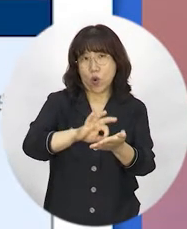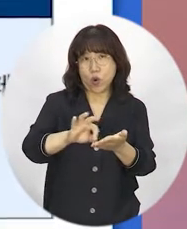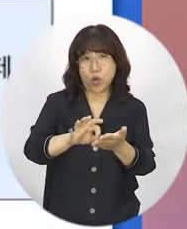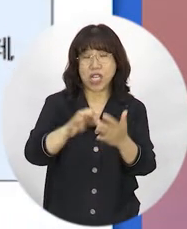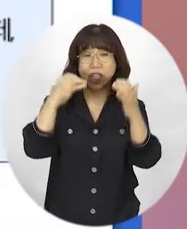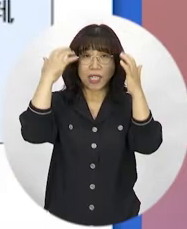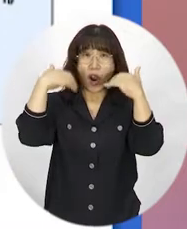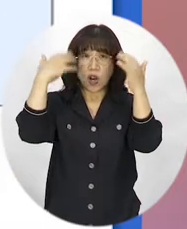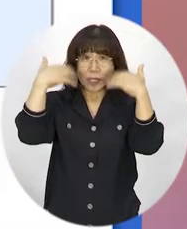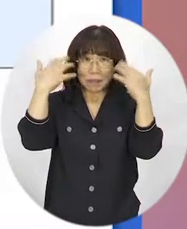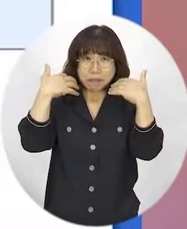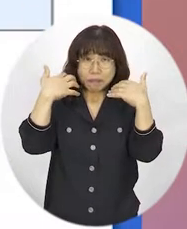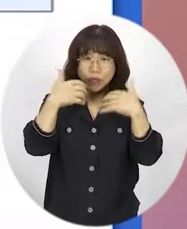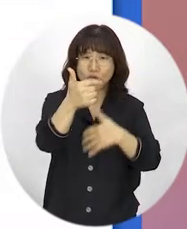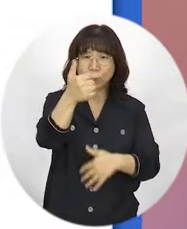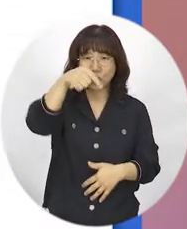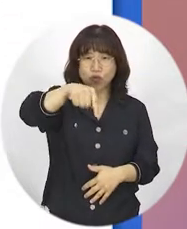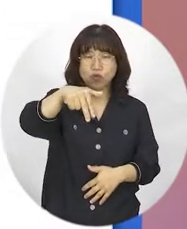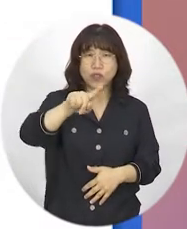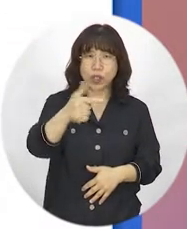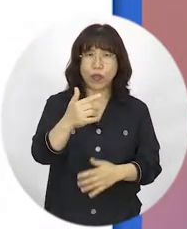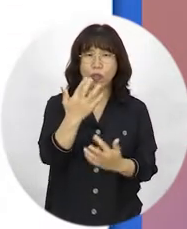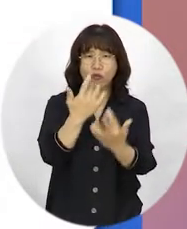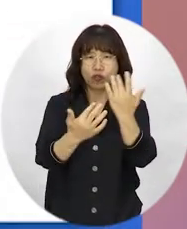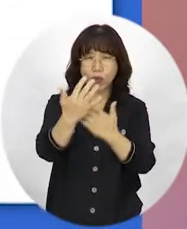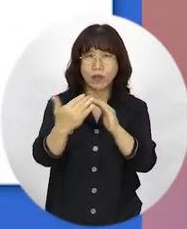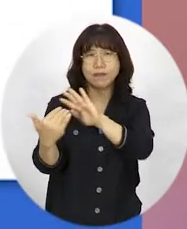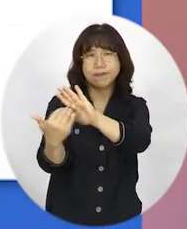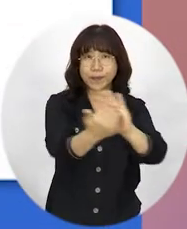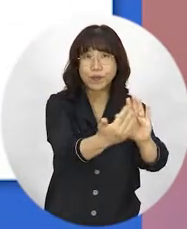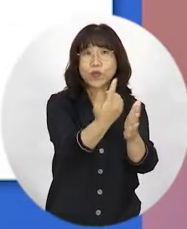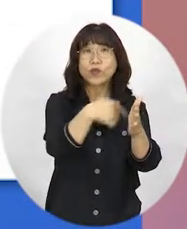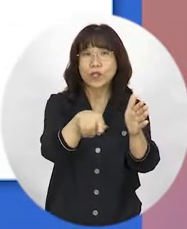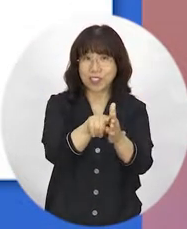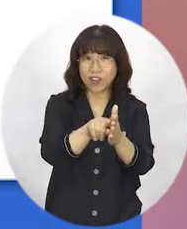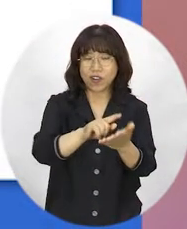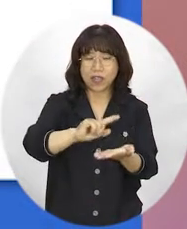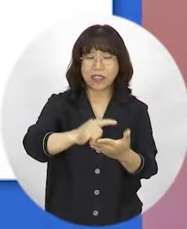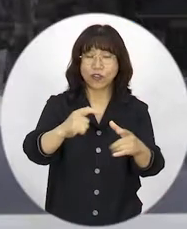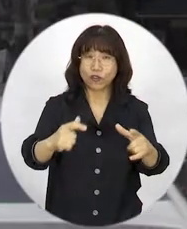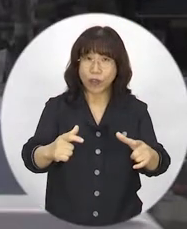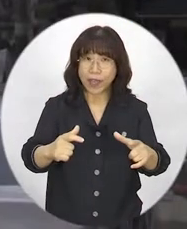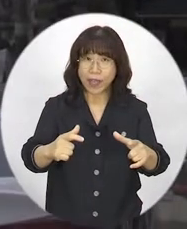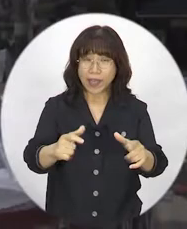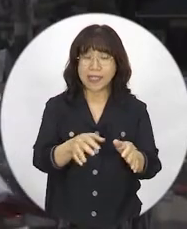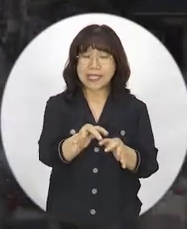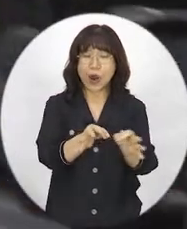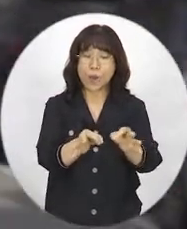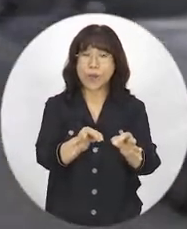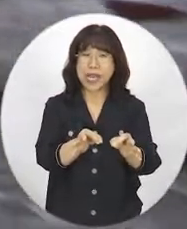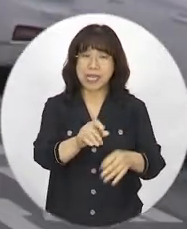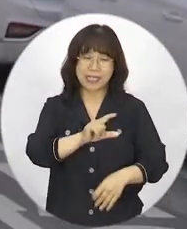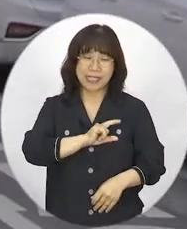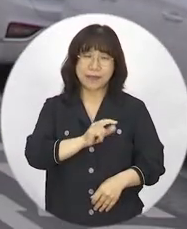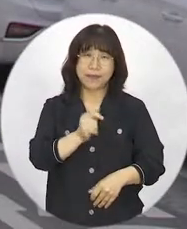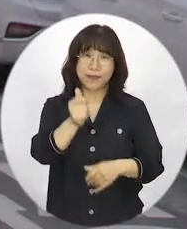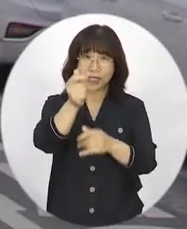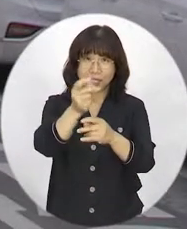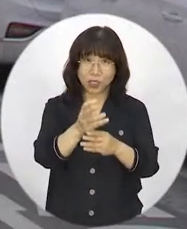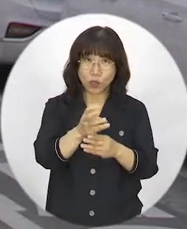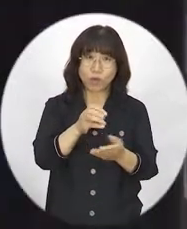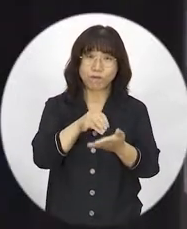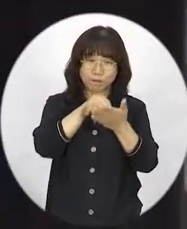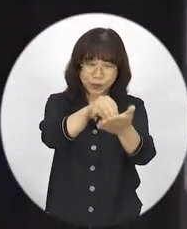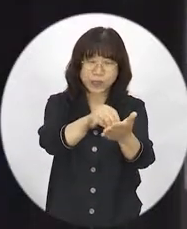급증하는 여름철 누전 화재 사고를 사전에 예방하기 위해 마련됐습니다. 대상은 강서구의 사업자 등록을 한 소상공인